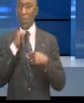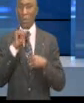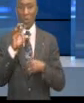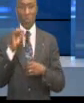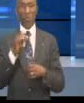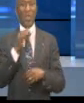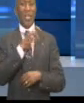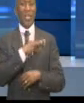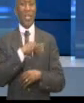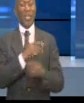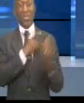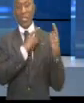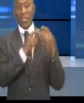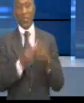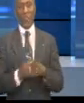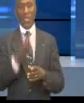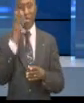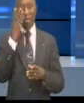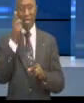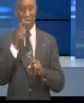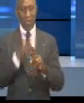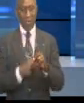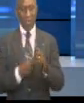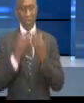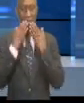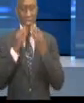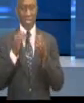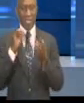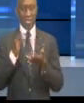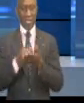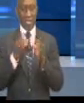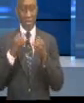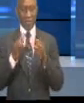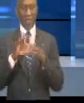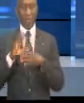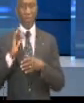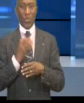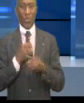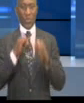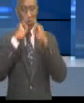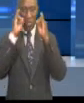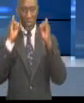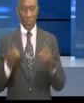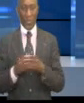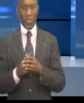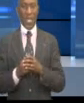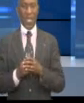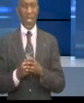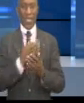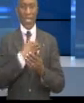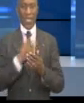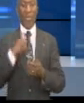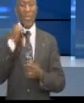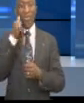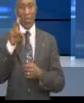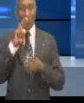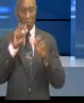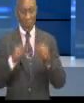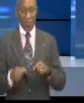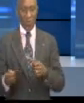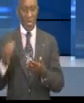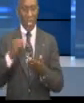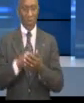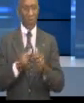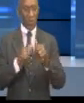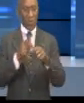c'est la fin complète de ce rendez-vous de l'actualité. Sonyota Télévision, merci de votre attention. Prochain rendez-vous, c'est à 21h les news, après le journal